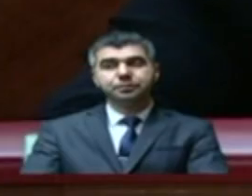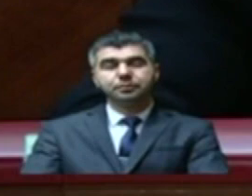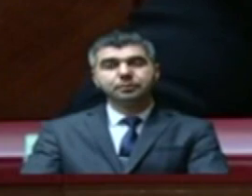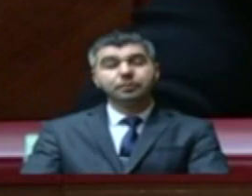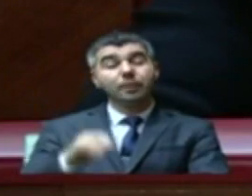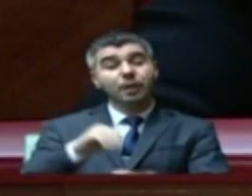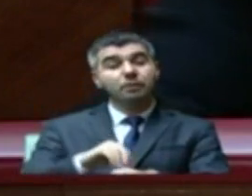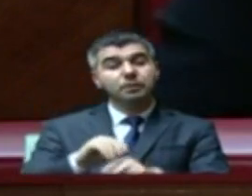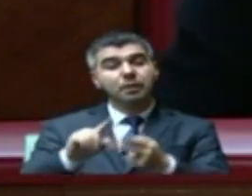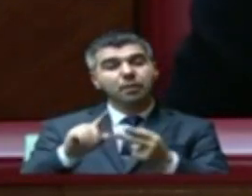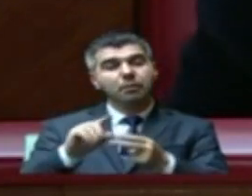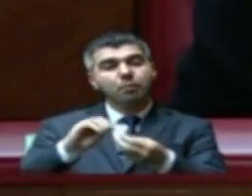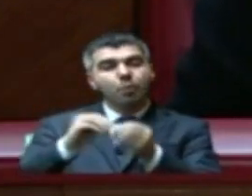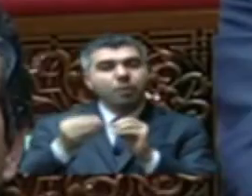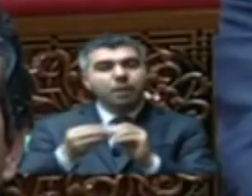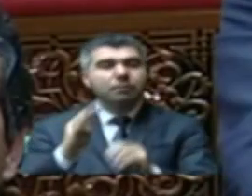والمشكل الرابع السيدة الوزيرة،